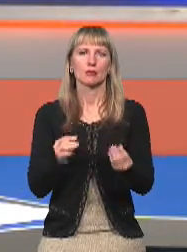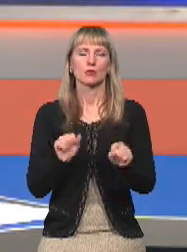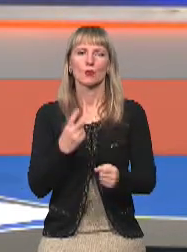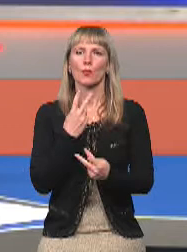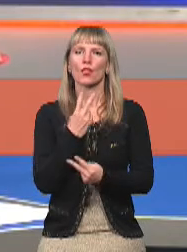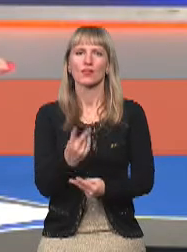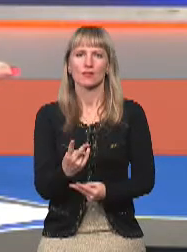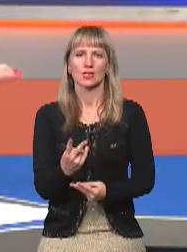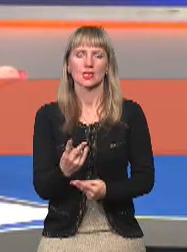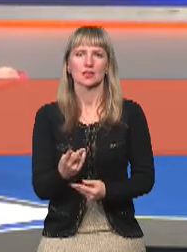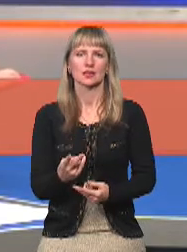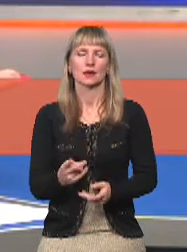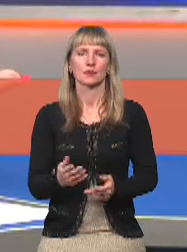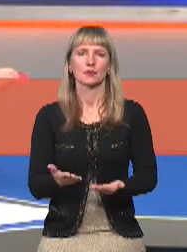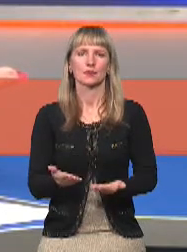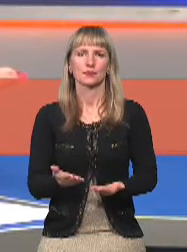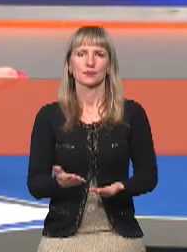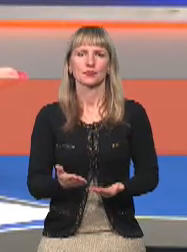чи, скажімо так,